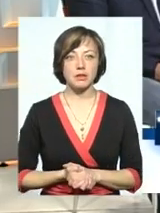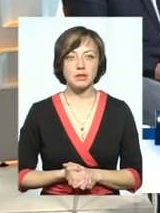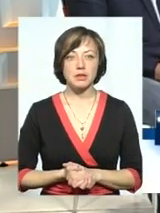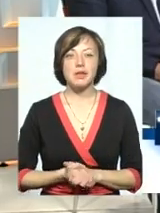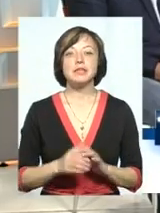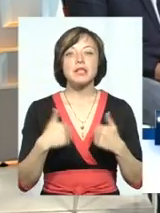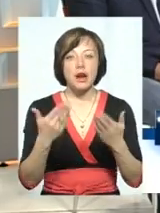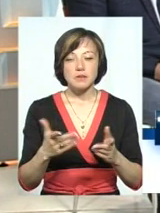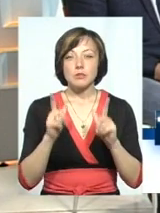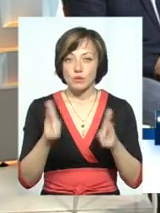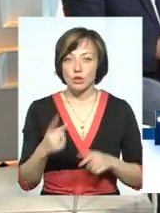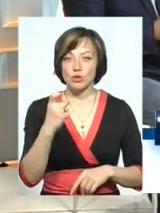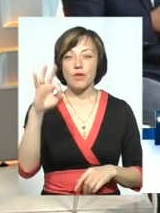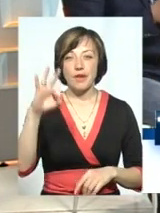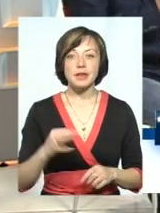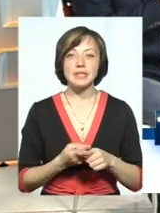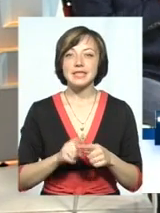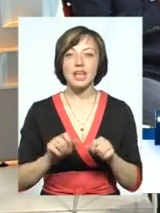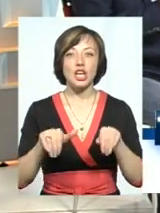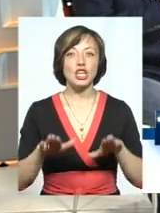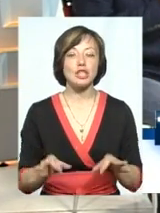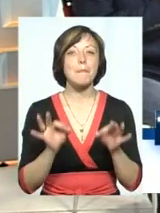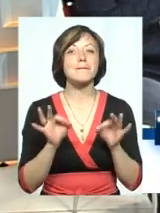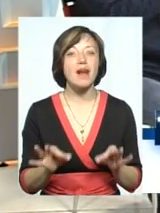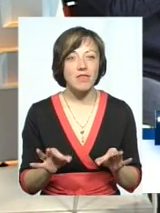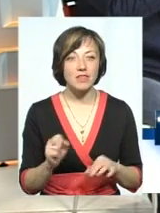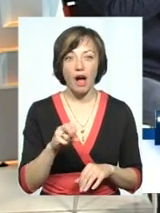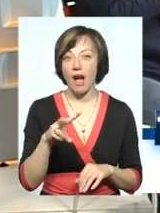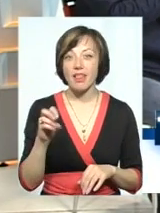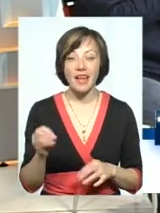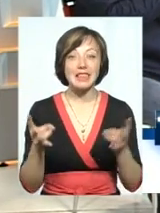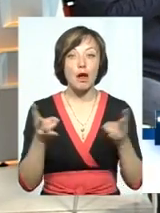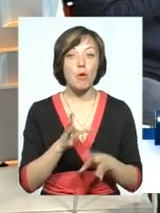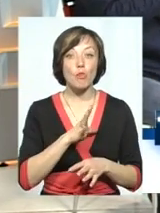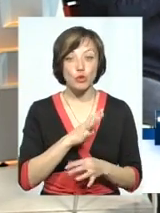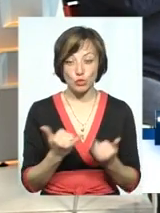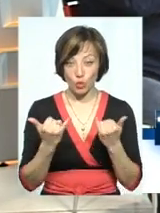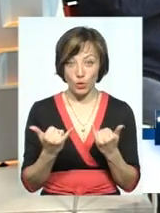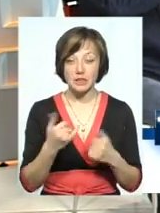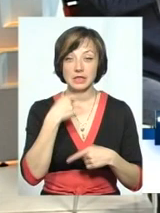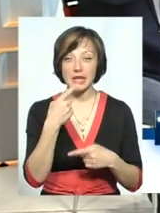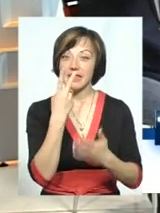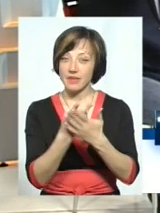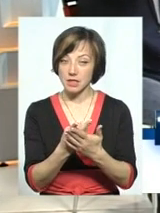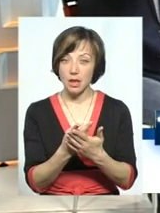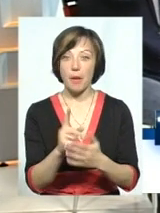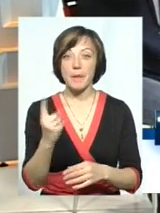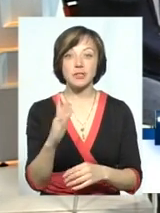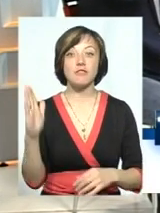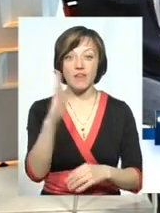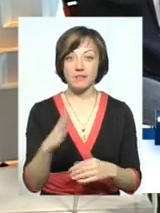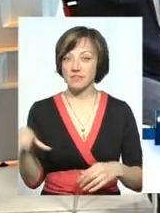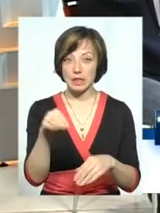проблем немає. Я з вами 100% згоден. Це рішення правильне, але його треба було зробити сьогодні і сказати: дивіться, ми 1 вересня